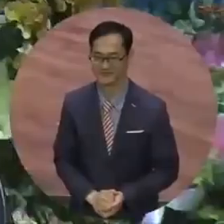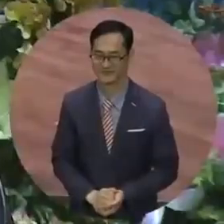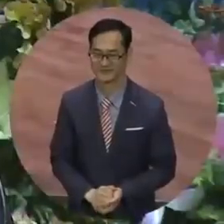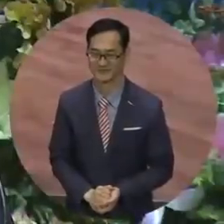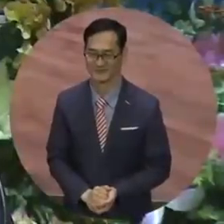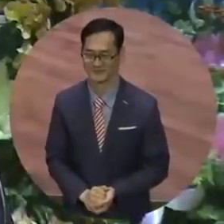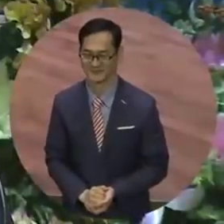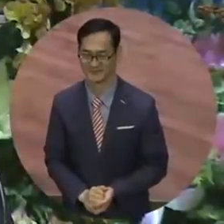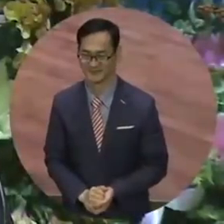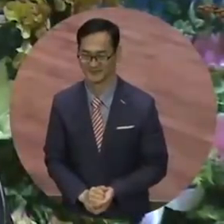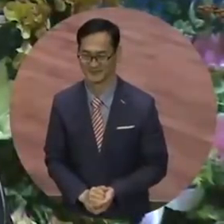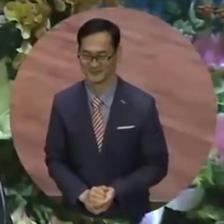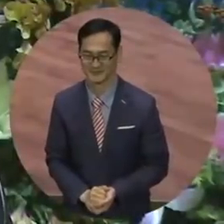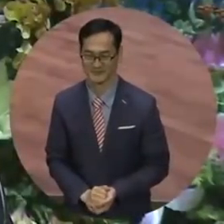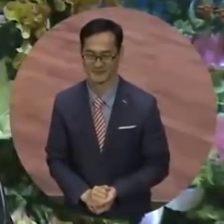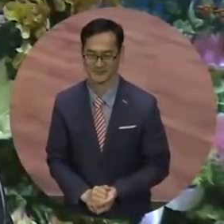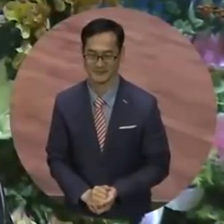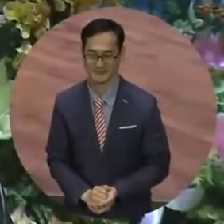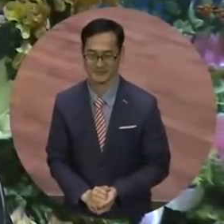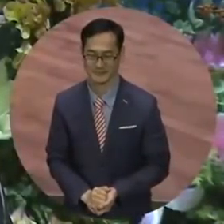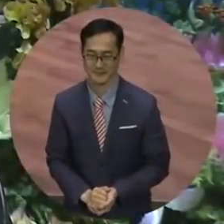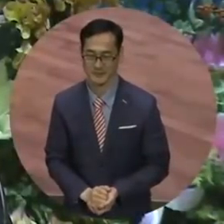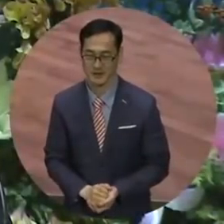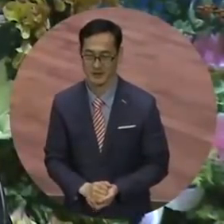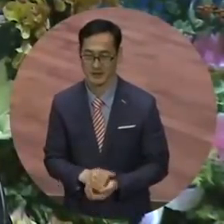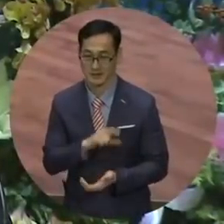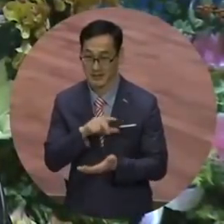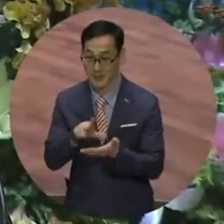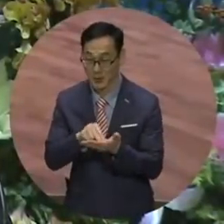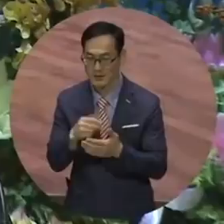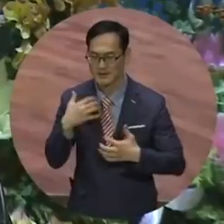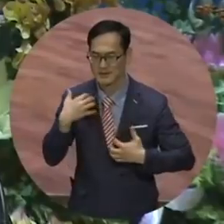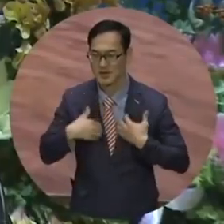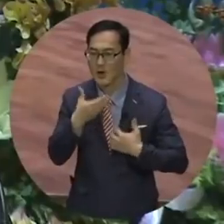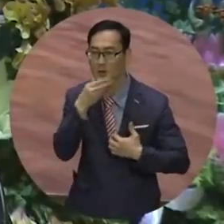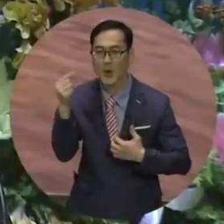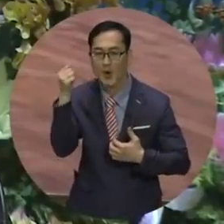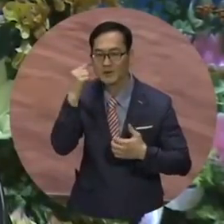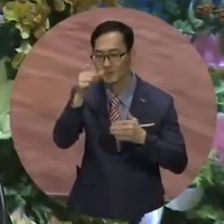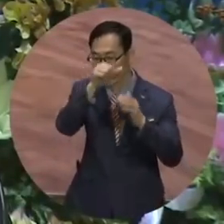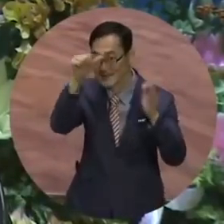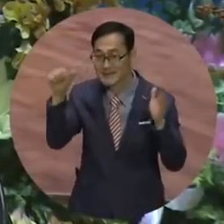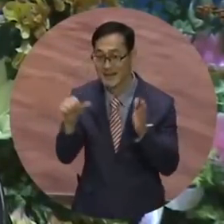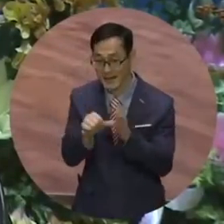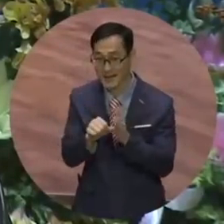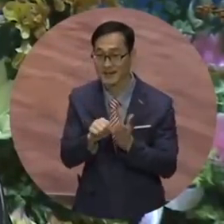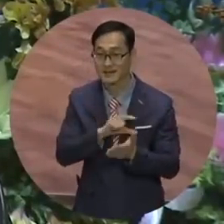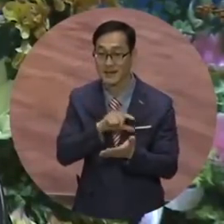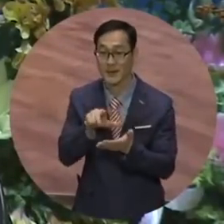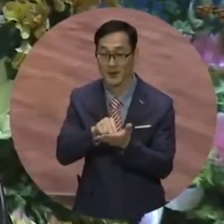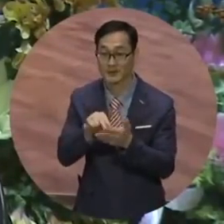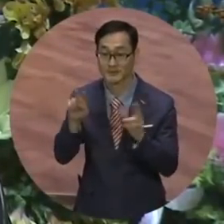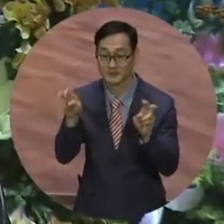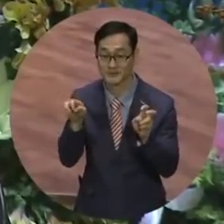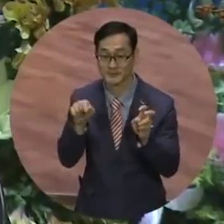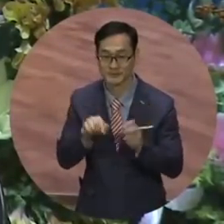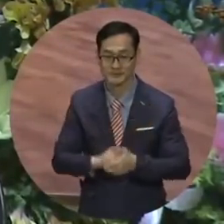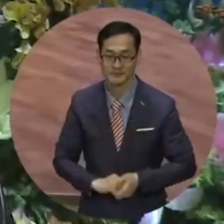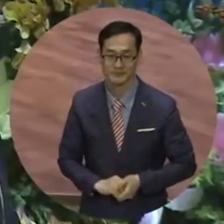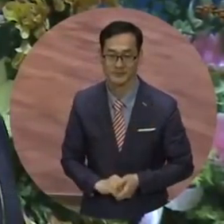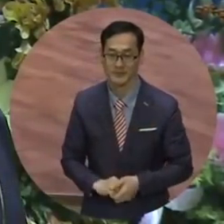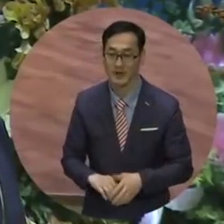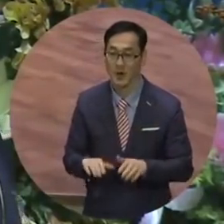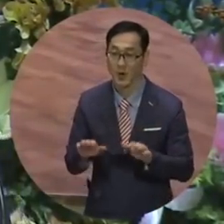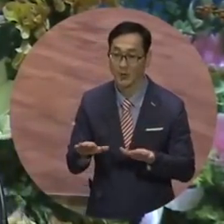이거 되는 말씀 가지고 즐거운 복음 인생이란 제목으로 말씀을 드립니다. 오늘은